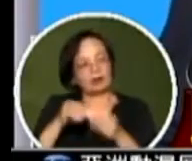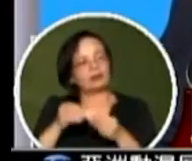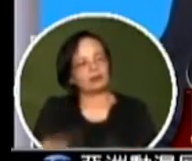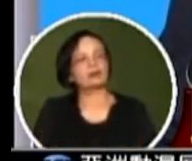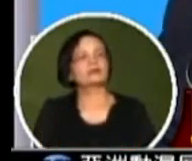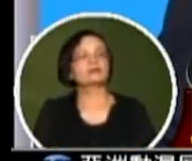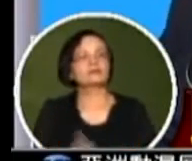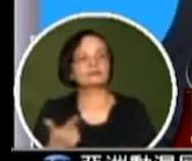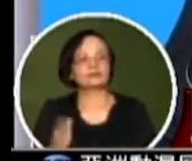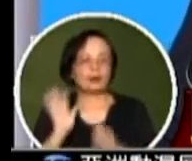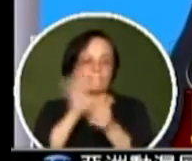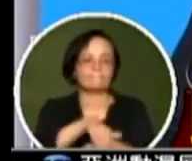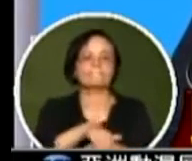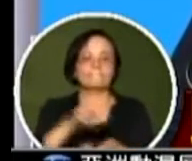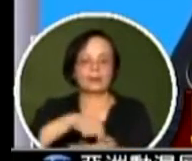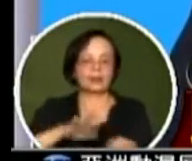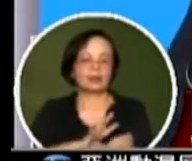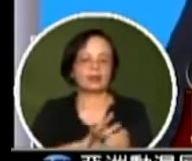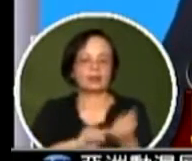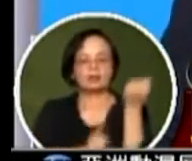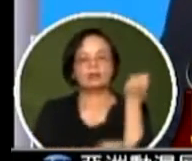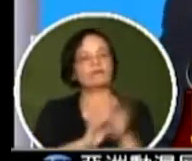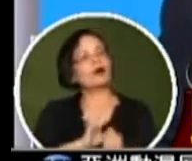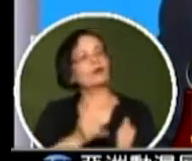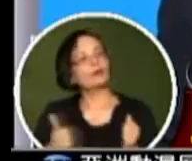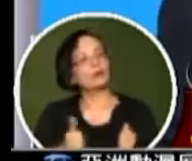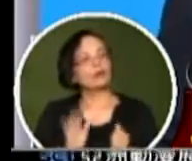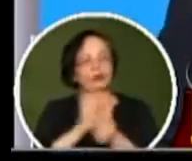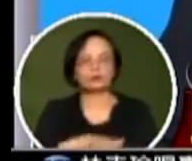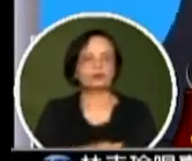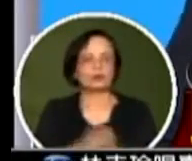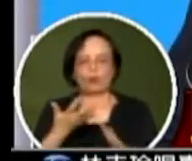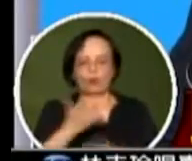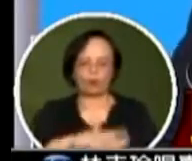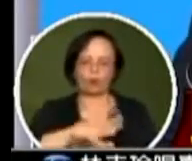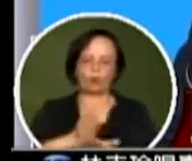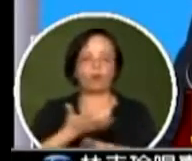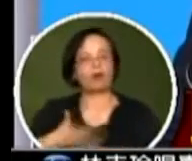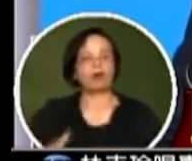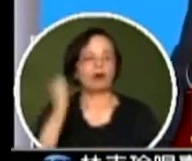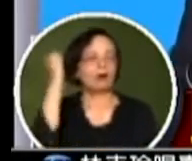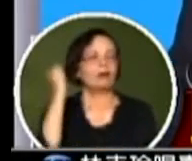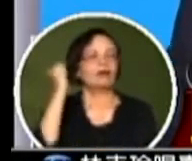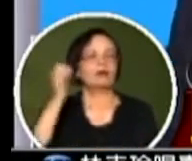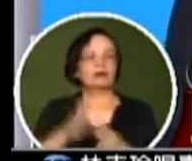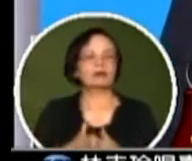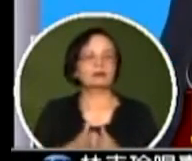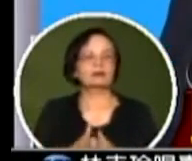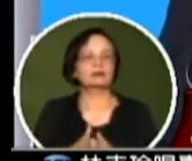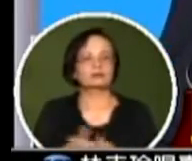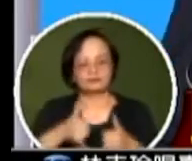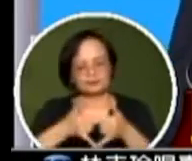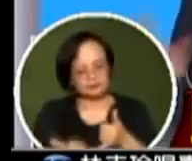动，即、這个罢免立法委员买使推动种种的抗争我头啊要讲的就是讲，即、這个影